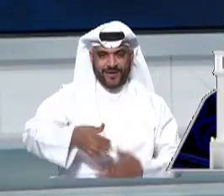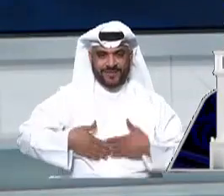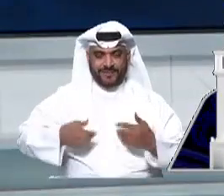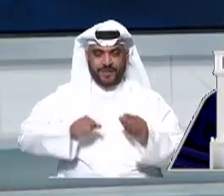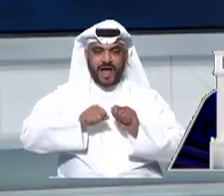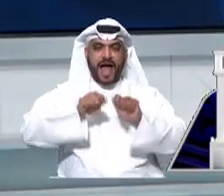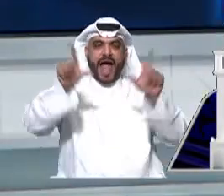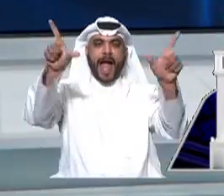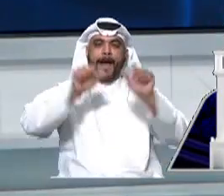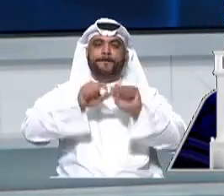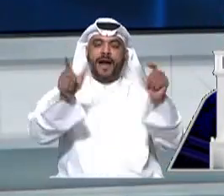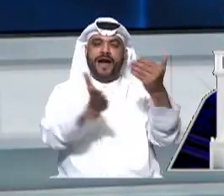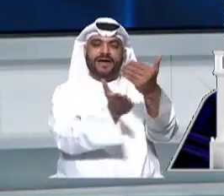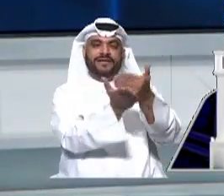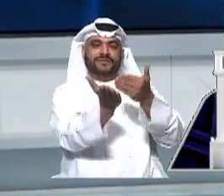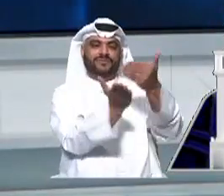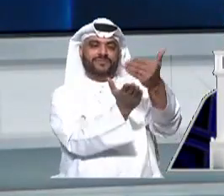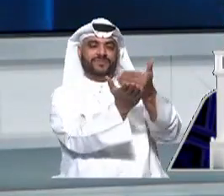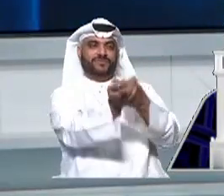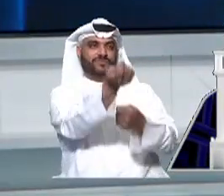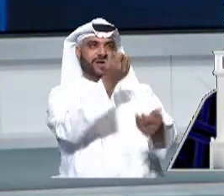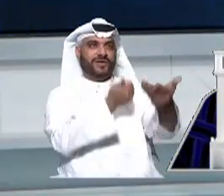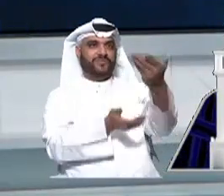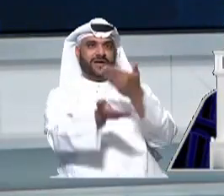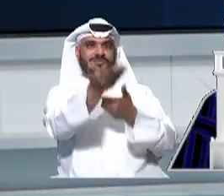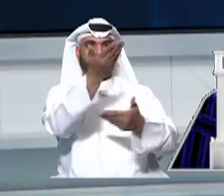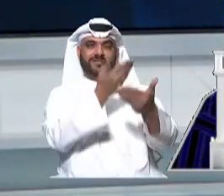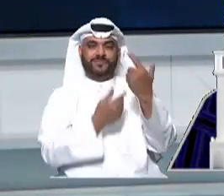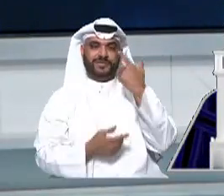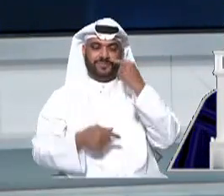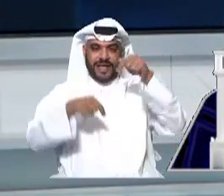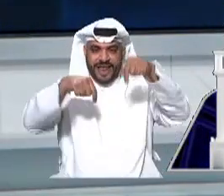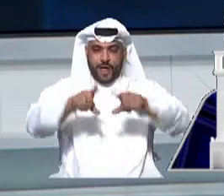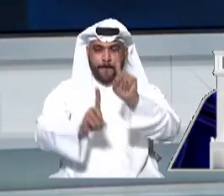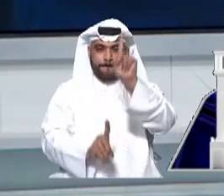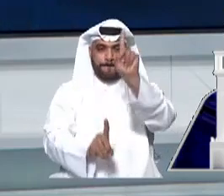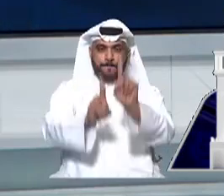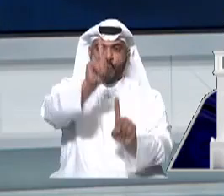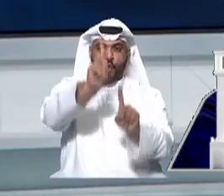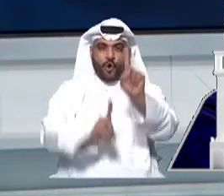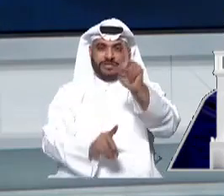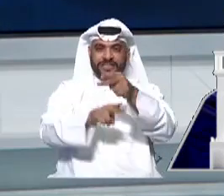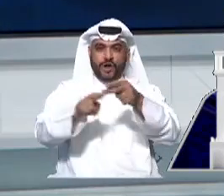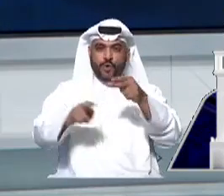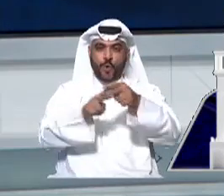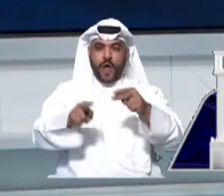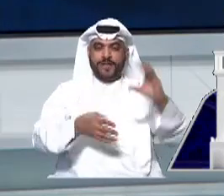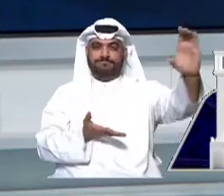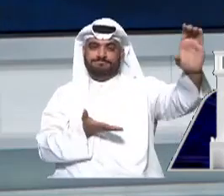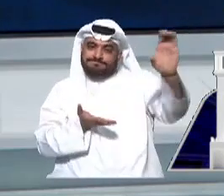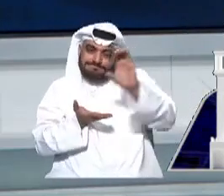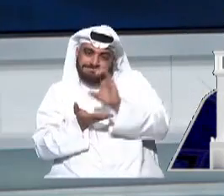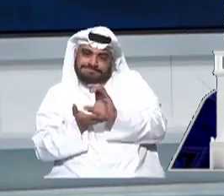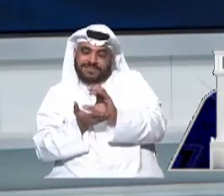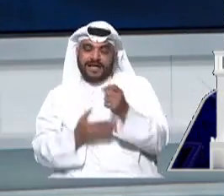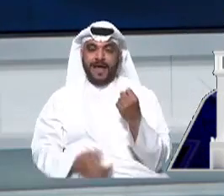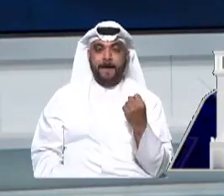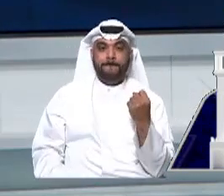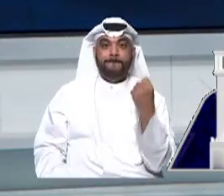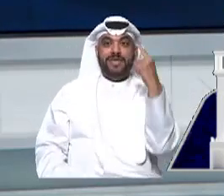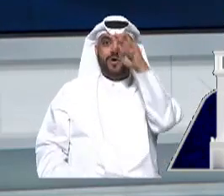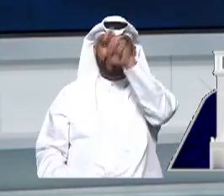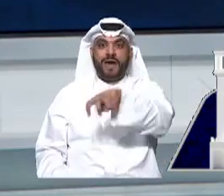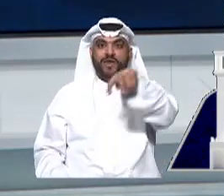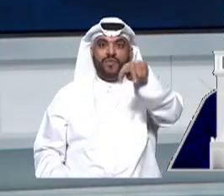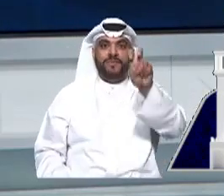استقبلت بورصة الكويت اليوم تدفقات نقدية بلغت قيمتها الإجمالية 188 مليون دينار، وذلك في